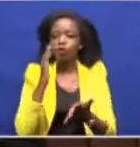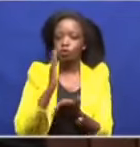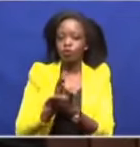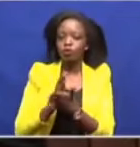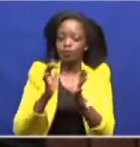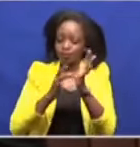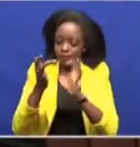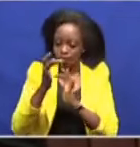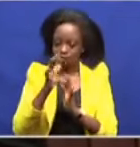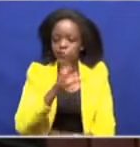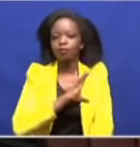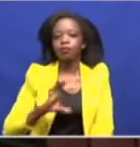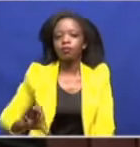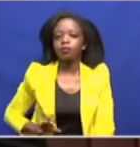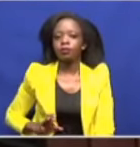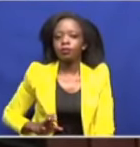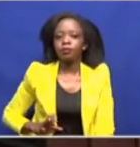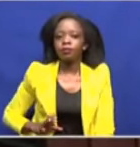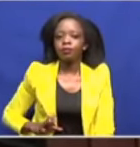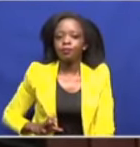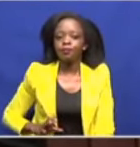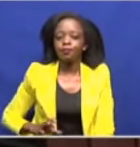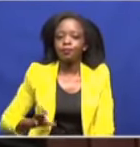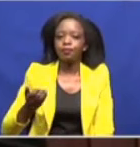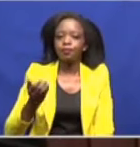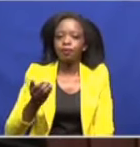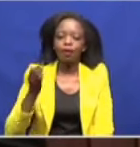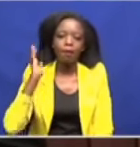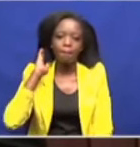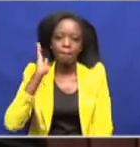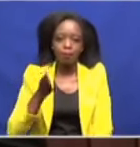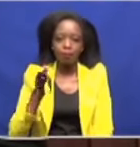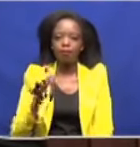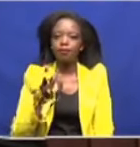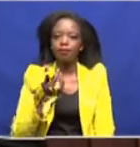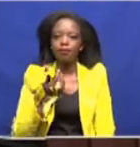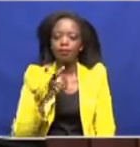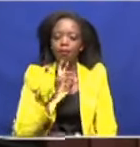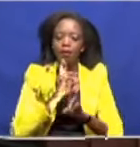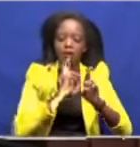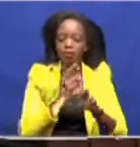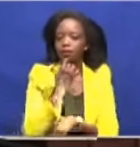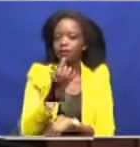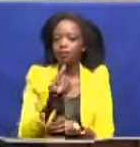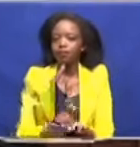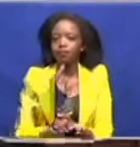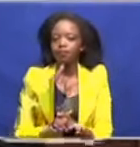ndiye Kristu. Naye Petro anamjibu na